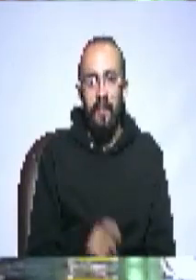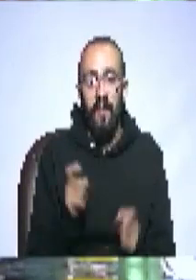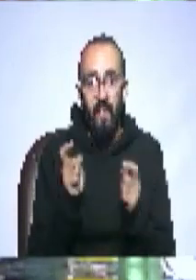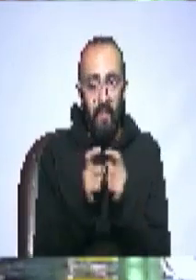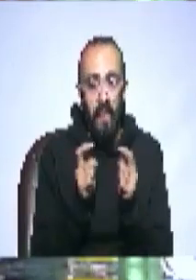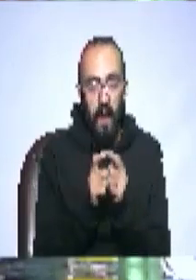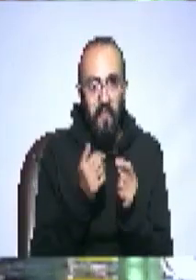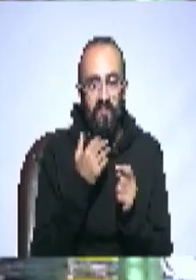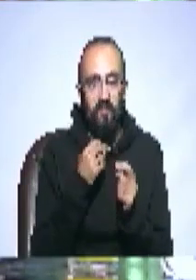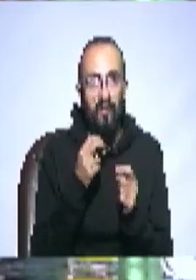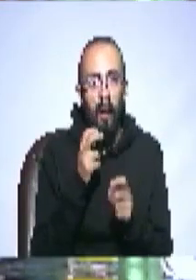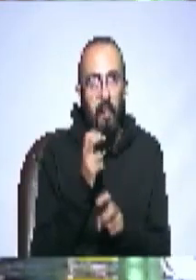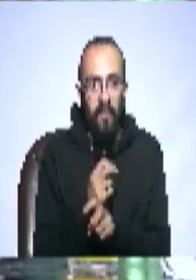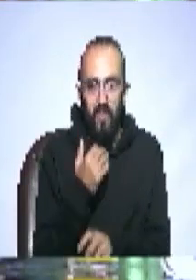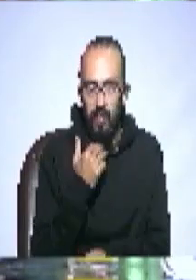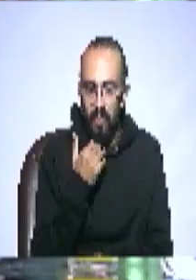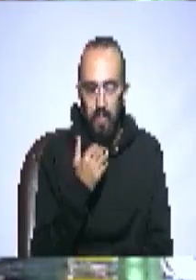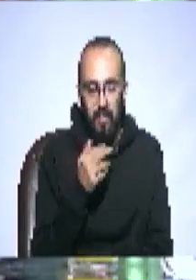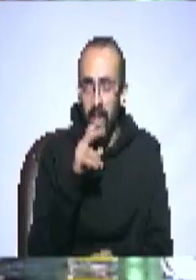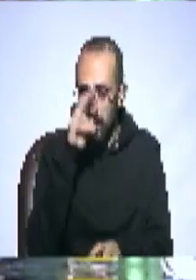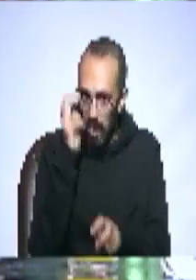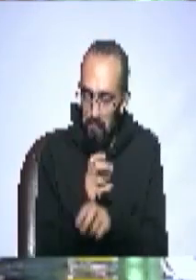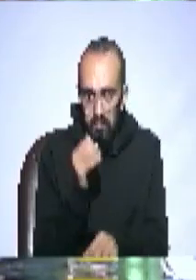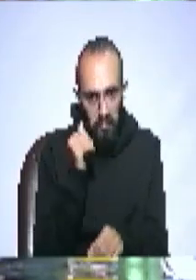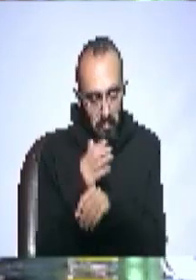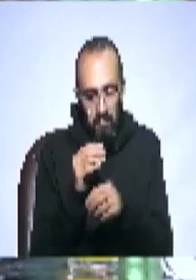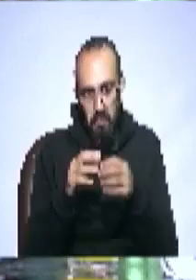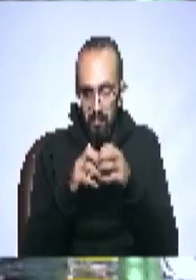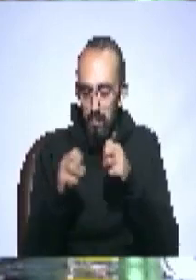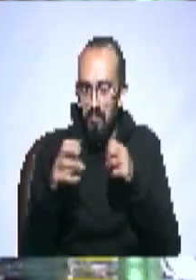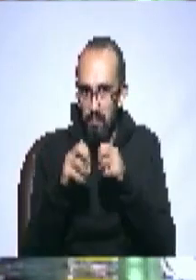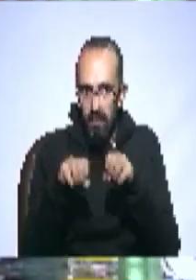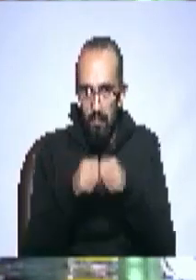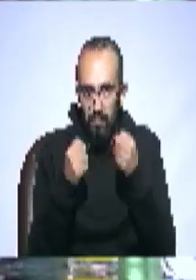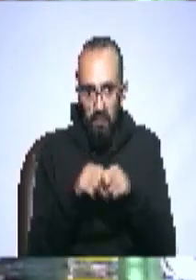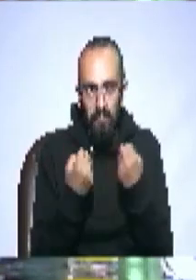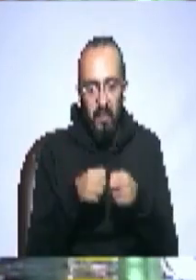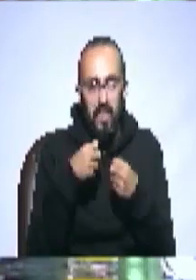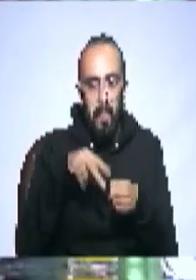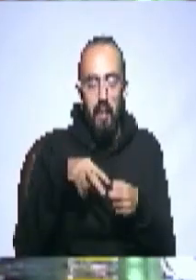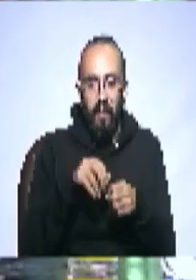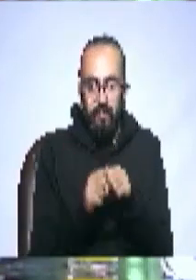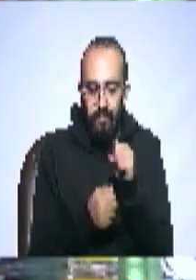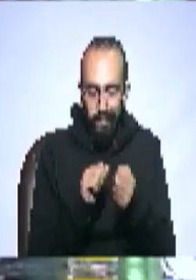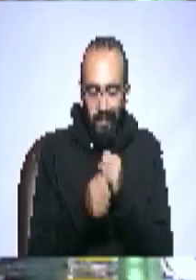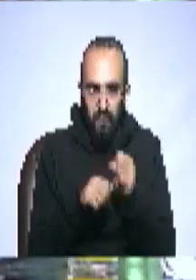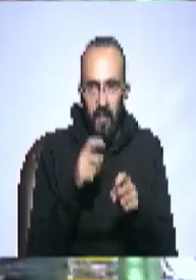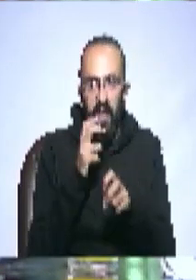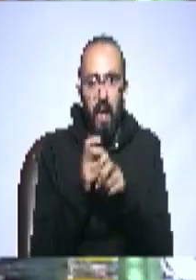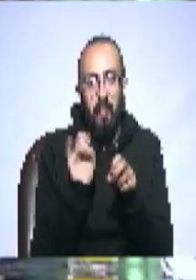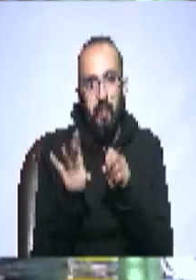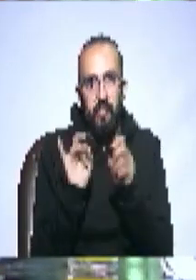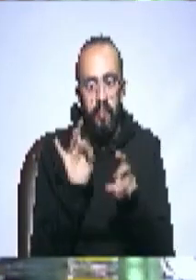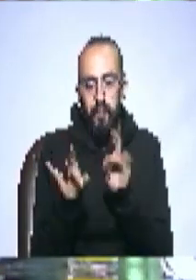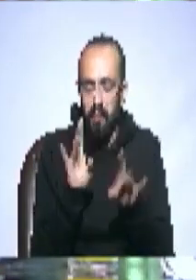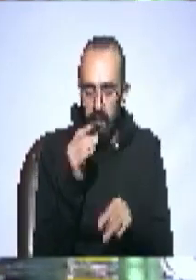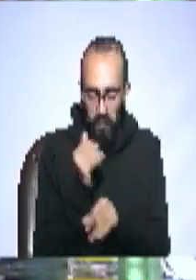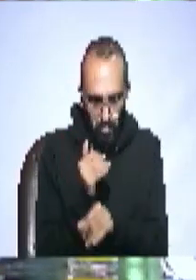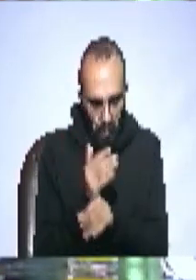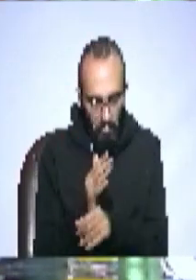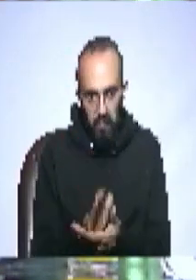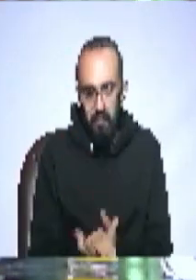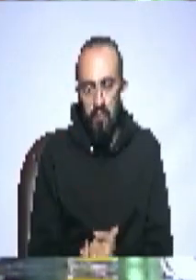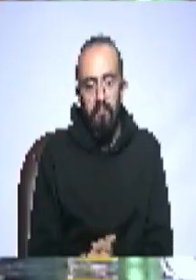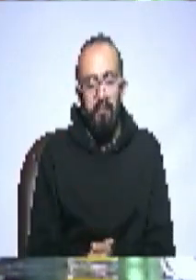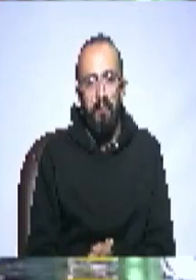اللي من غير عظم أو بالفراخ اللي بعظم مفيش أي مشكلة، ممكن تكسري الفرخة على 8 وتحطيها في نفس الصينية مفيش أي مشكلة. ممكن